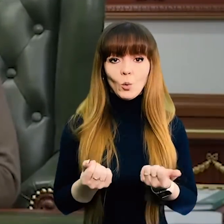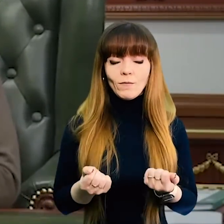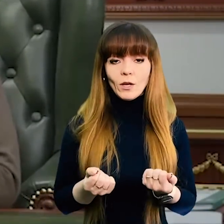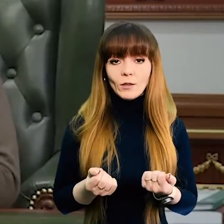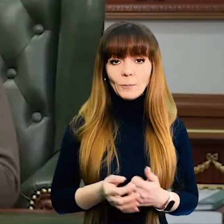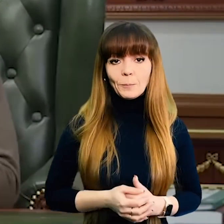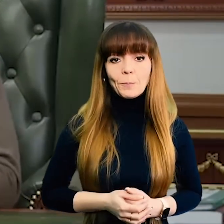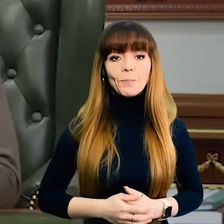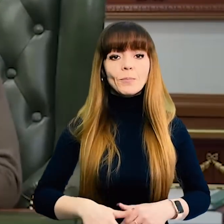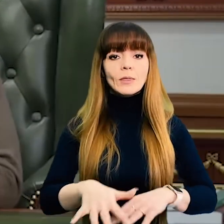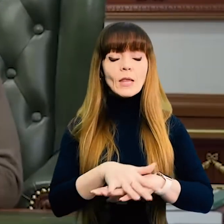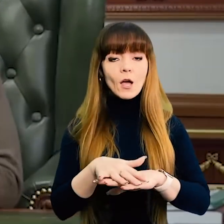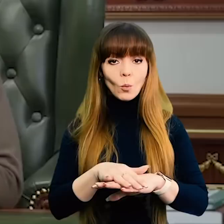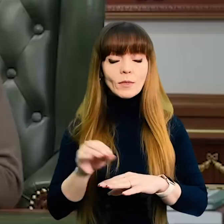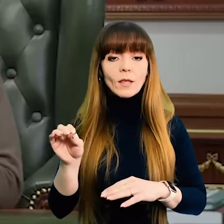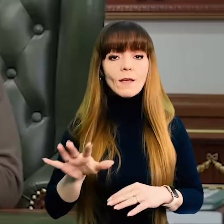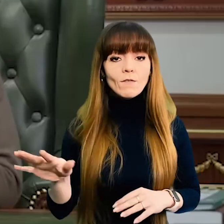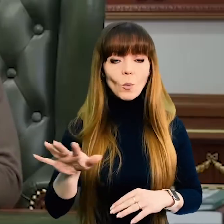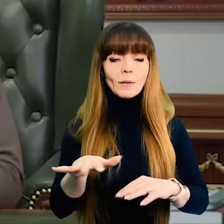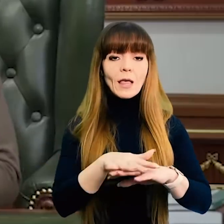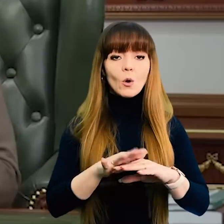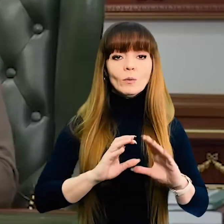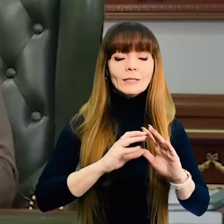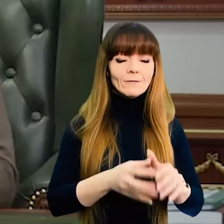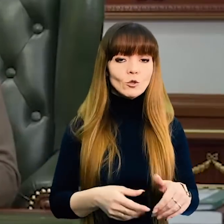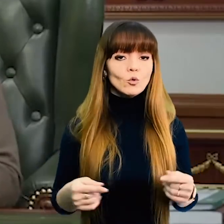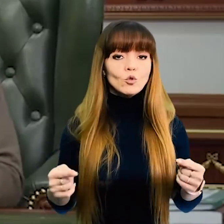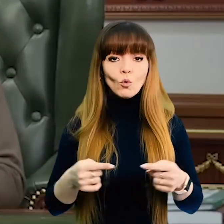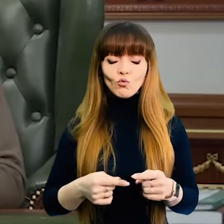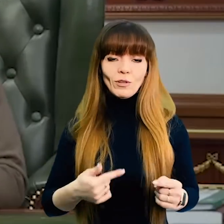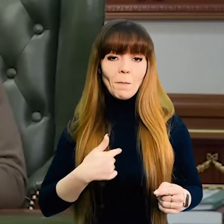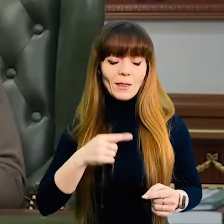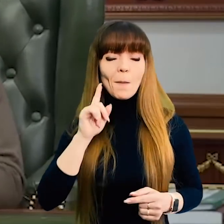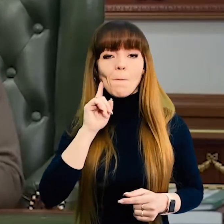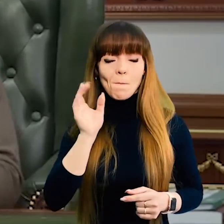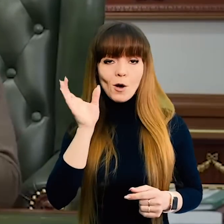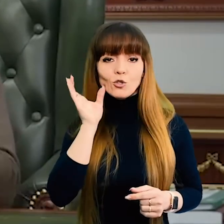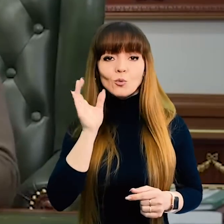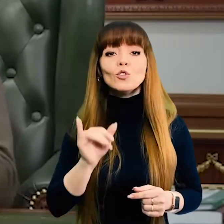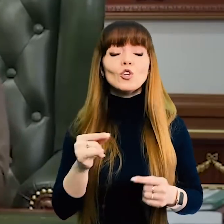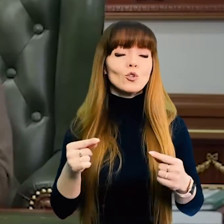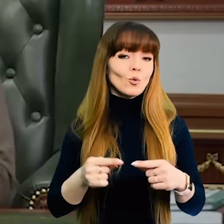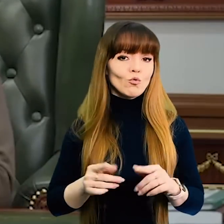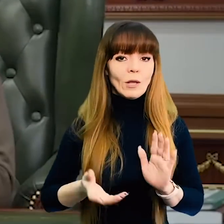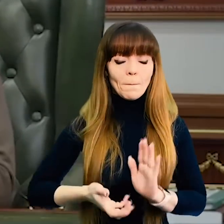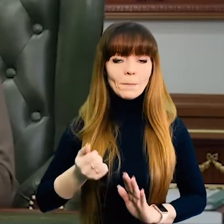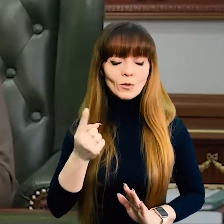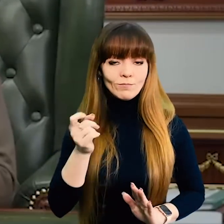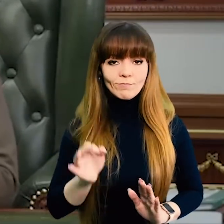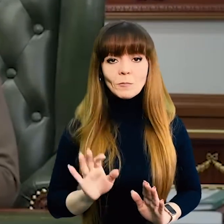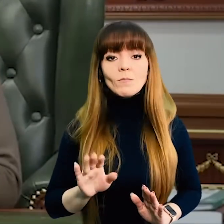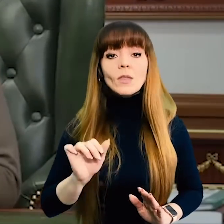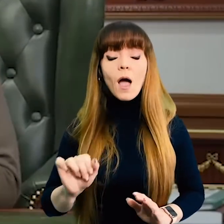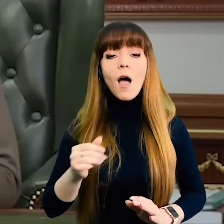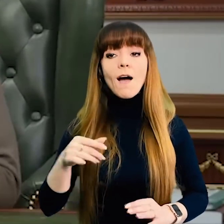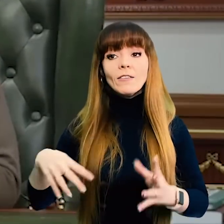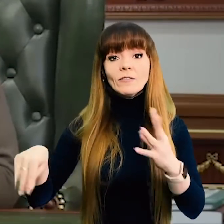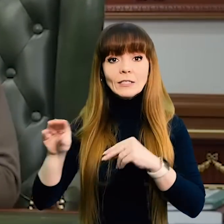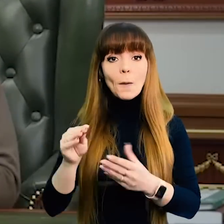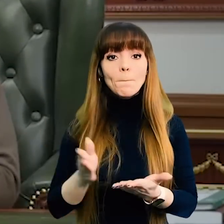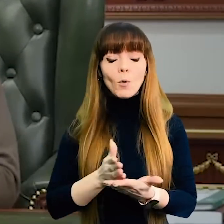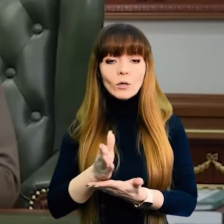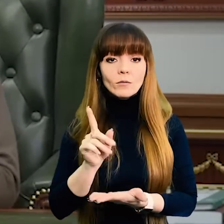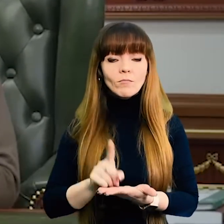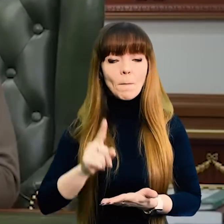повинні були врятувати. Народи Європи, народи світу точно мене почують і точно підтримують, а усім